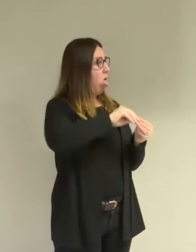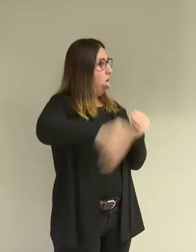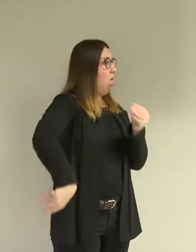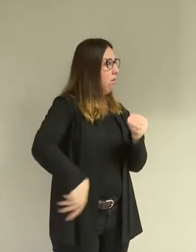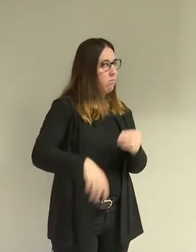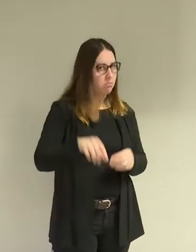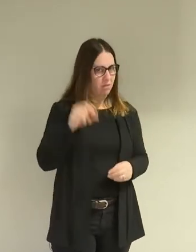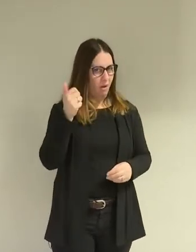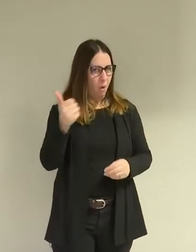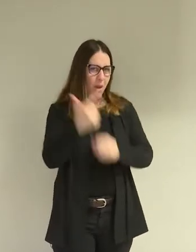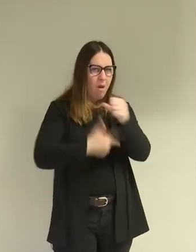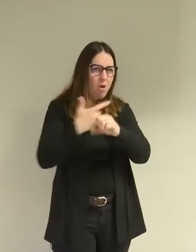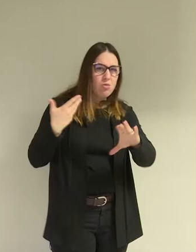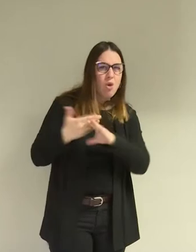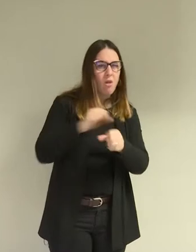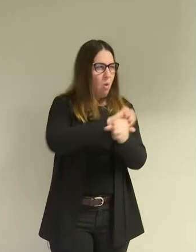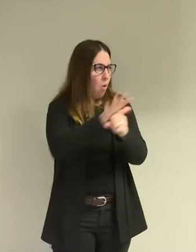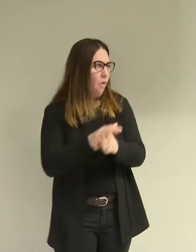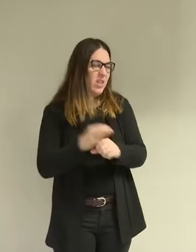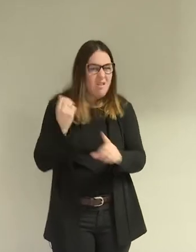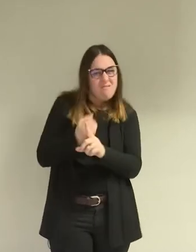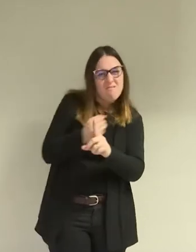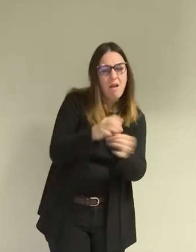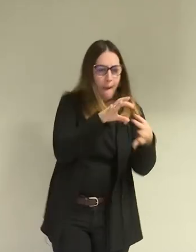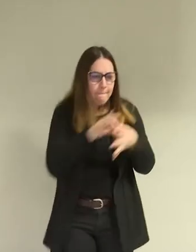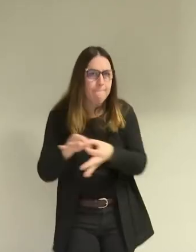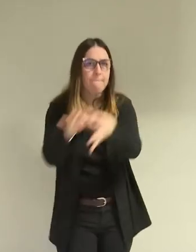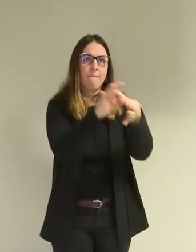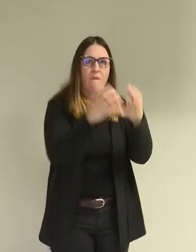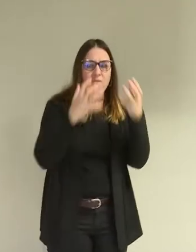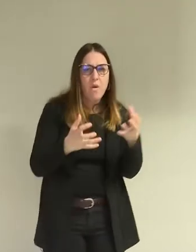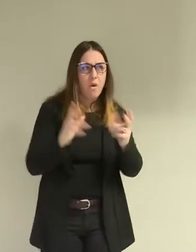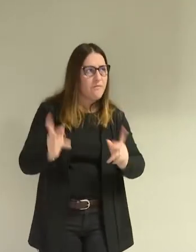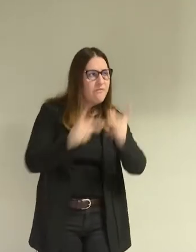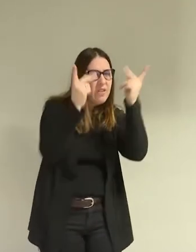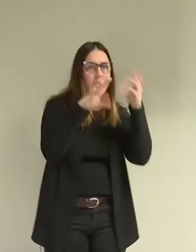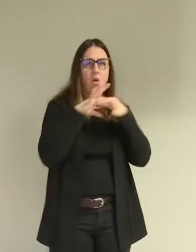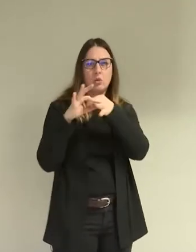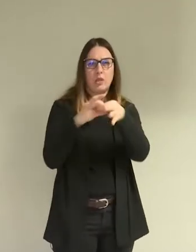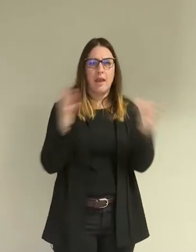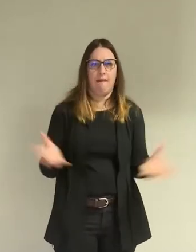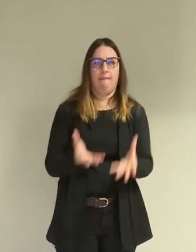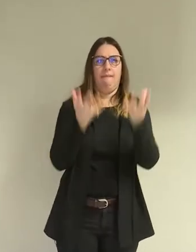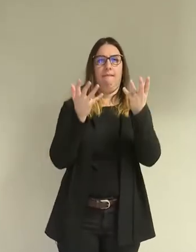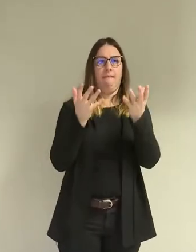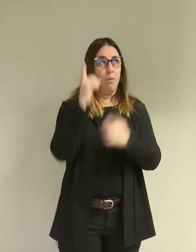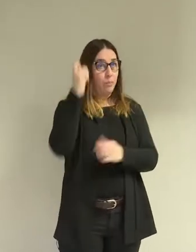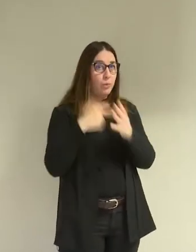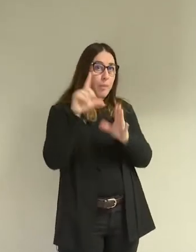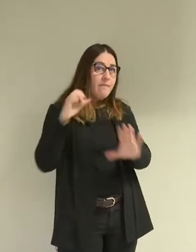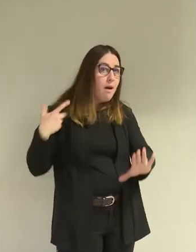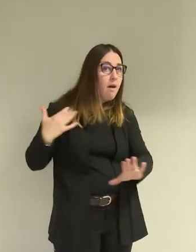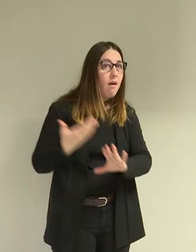pendant ces deux années de crise sanitaire pour continuer à tisser des liens entre les personnes à faire vivre la solidarité depuis le début de la crise